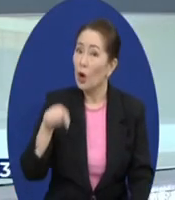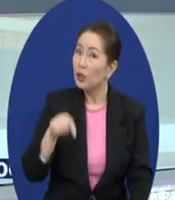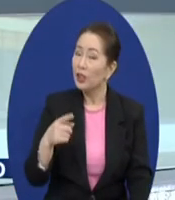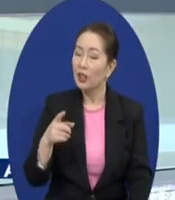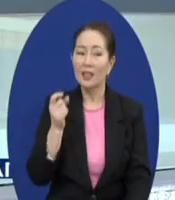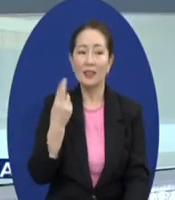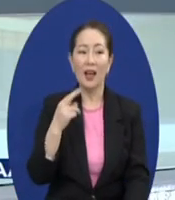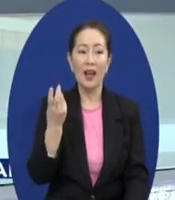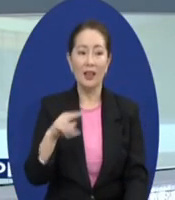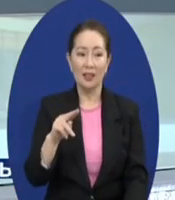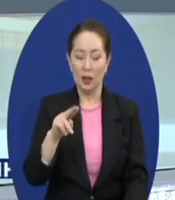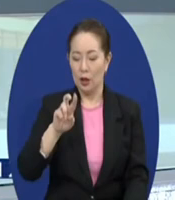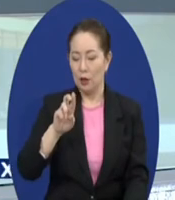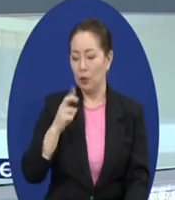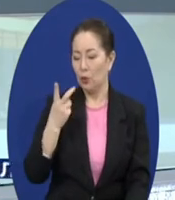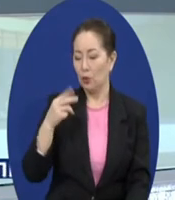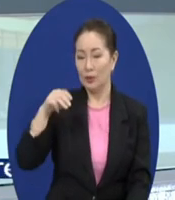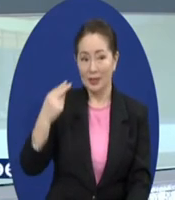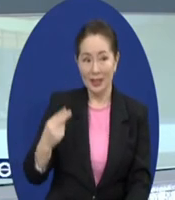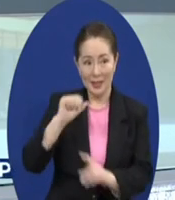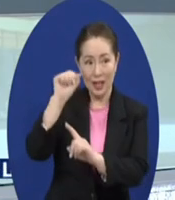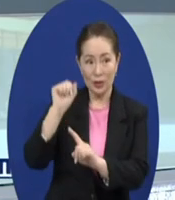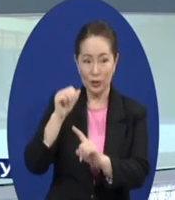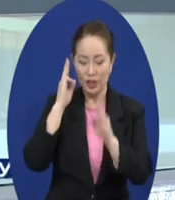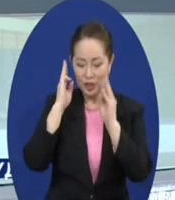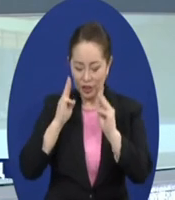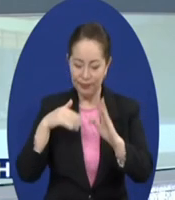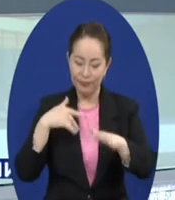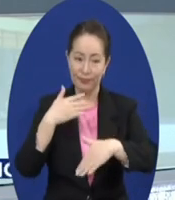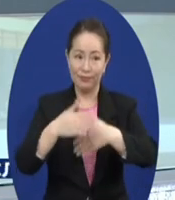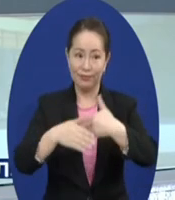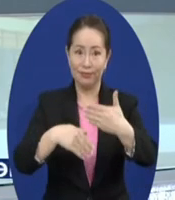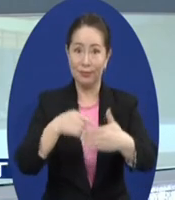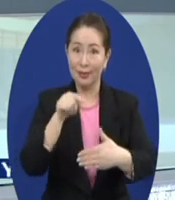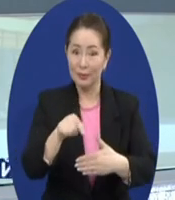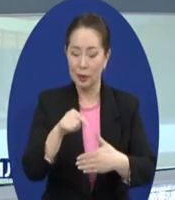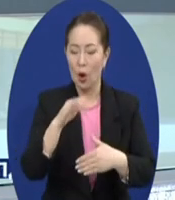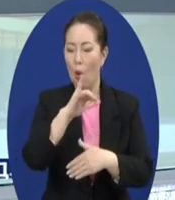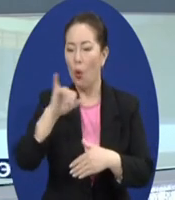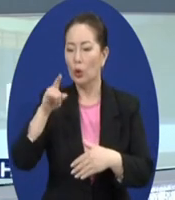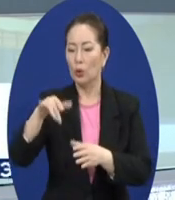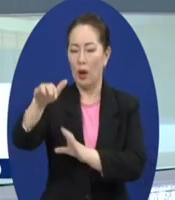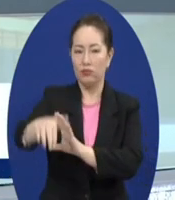Энэхүү дэд бүтцийн асуудлыг шат дараатай шийдэж байгаа энэ үед уул уурхай олборлолтын хэмжээч нэмэгдэх таатай мэдээ байна.